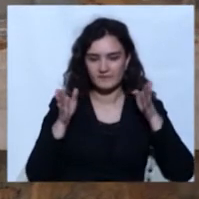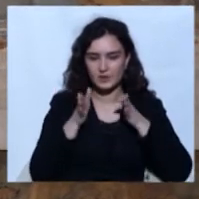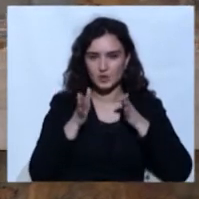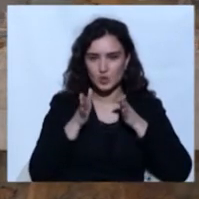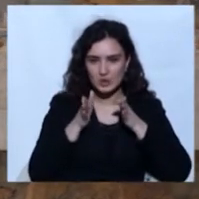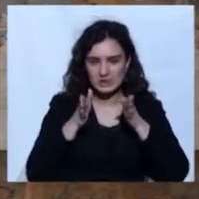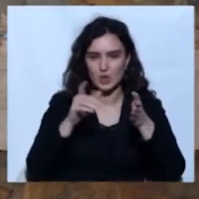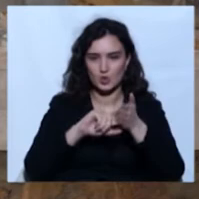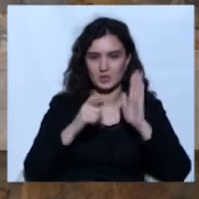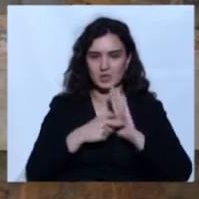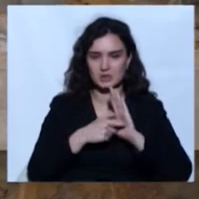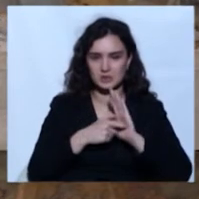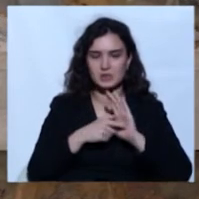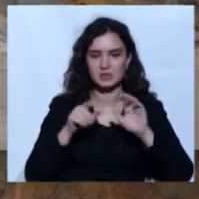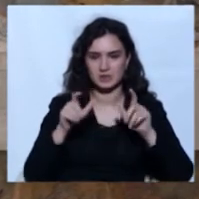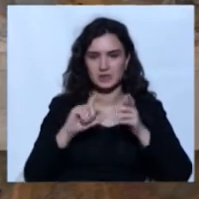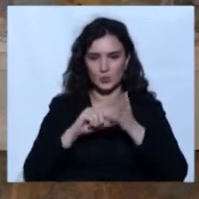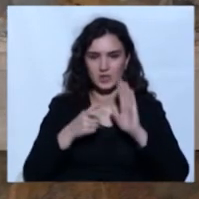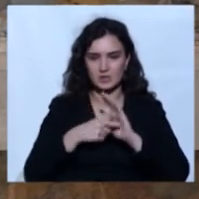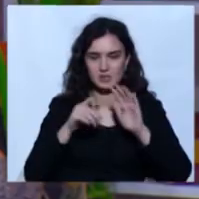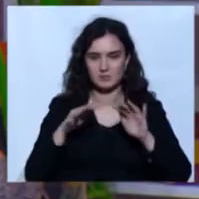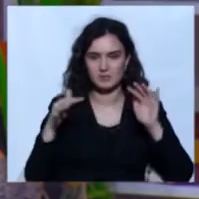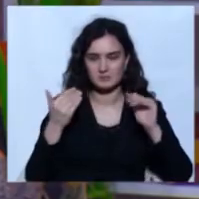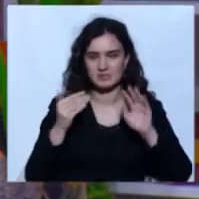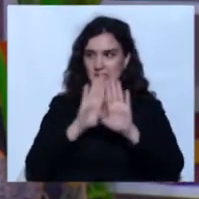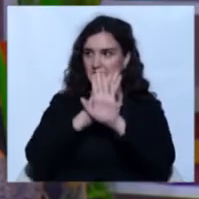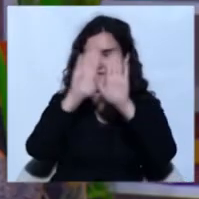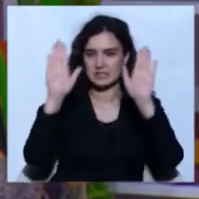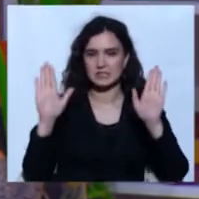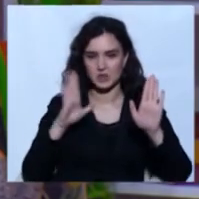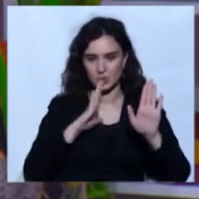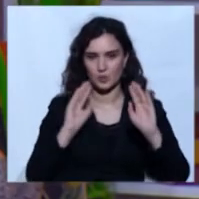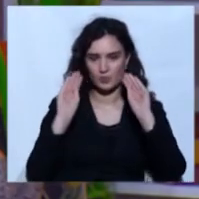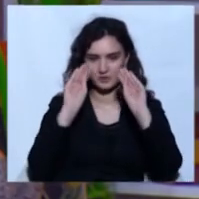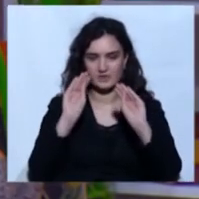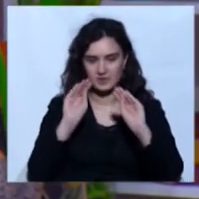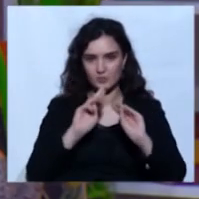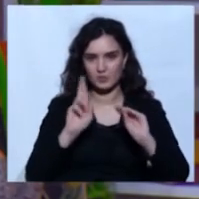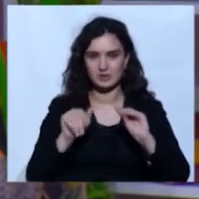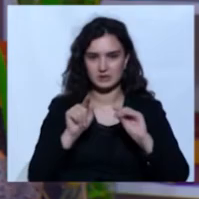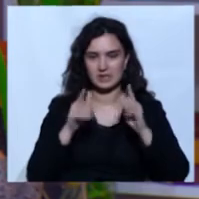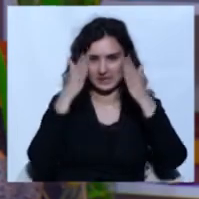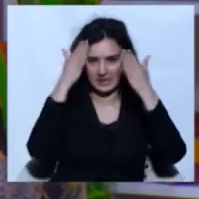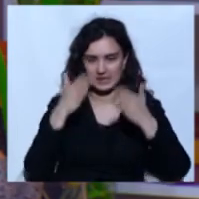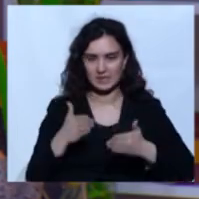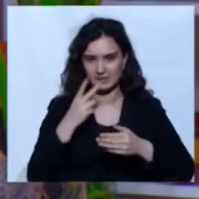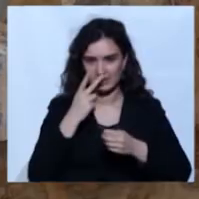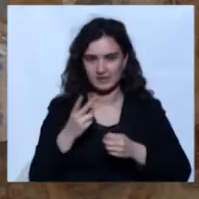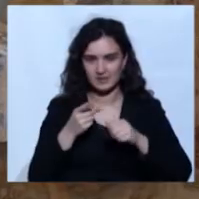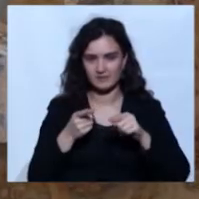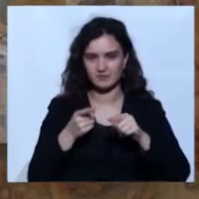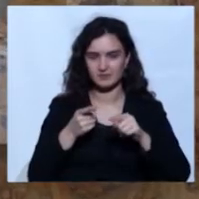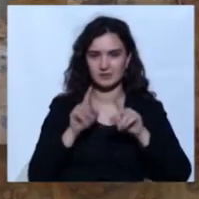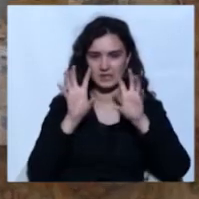ვიწრო ოთახს, დარბაზს, რომლის განივ კედელზე იყო ეს მოთავსებული, და კედლები, ხედავთ თქვენ